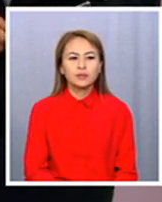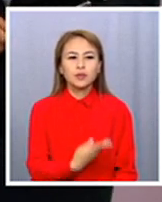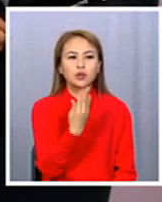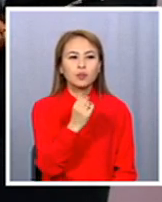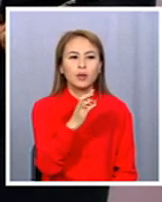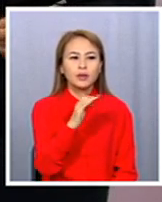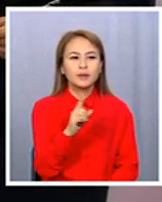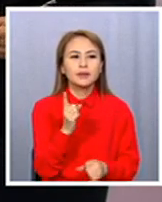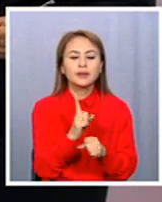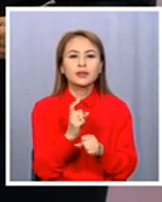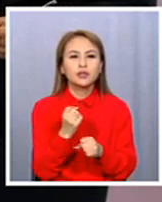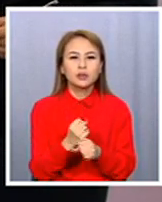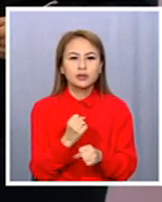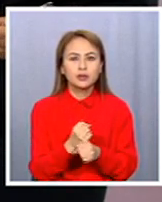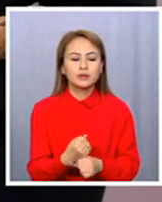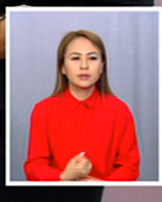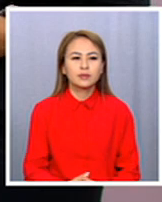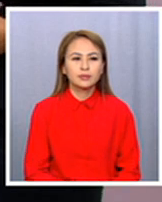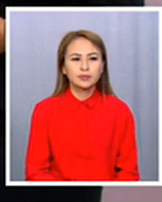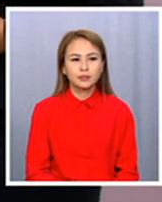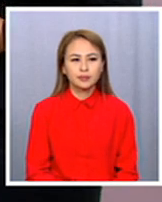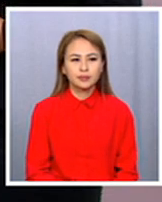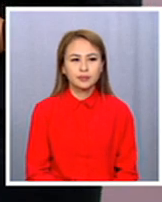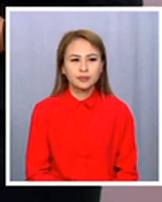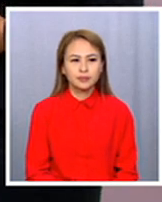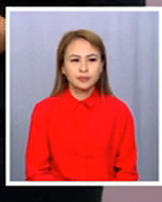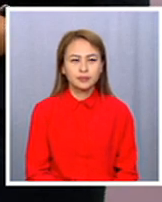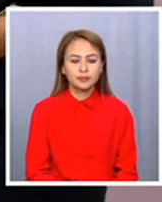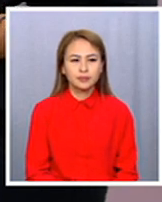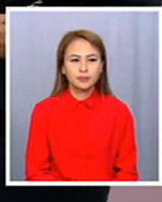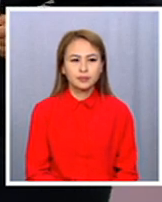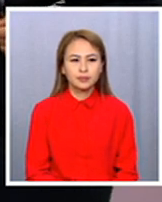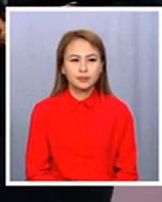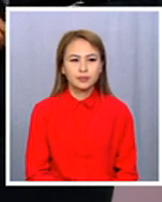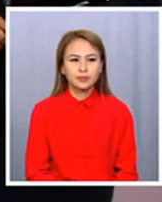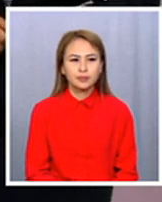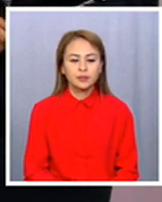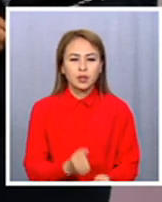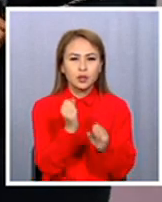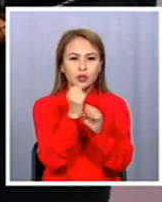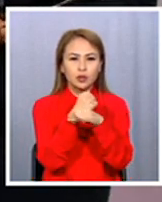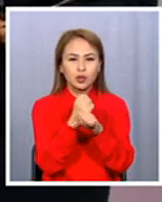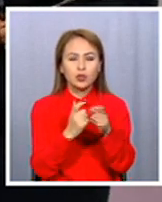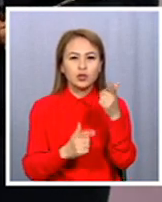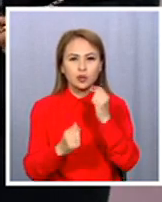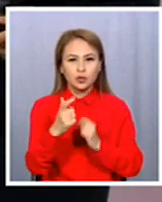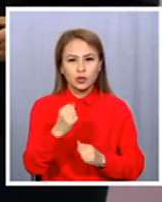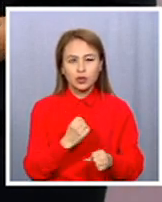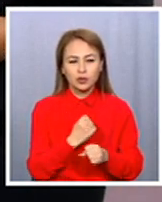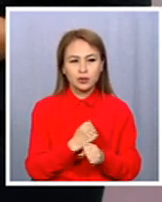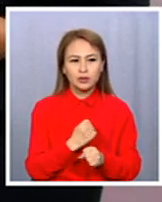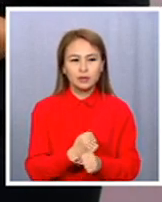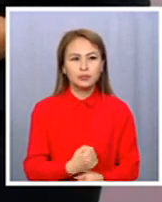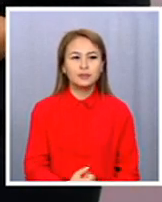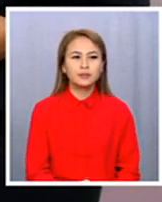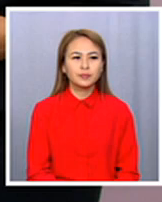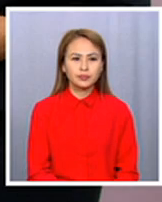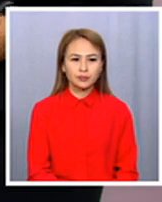Шұбатты неден жасайды? Я, шұбатты түйе сүтінен аштып жасайды.